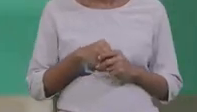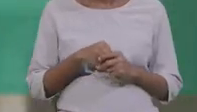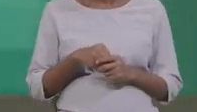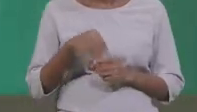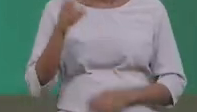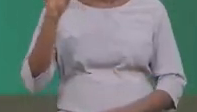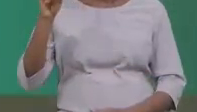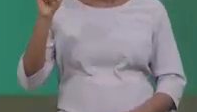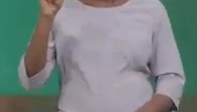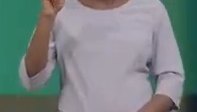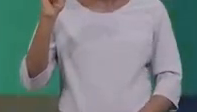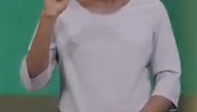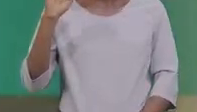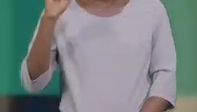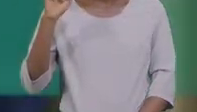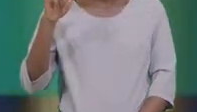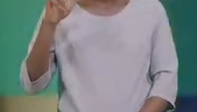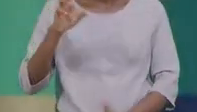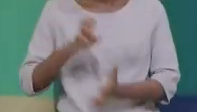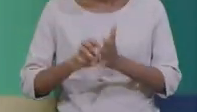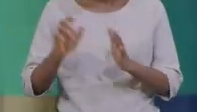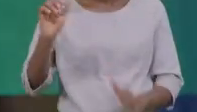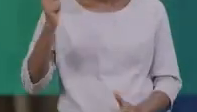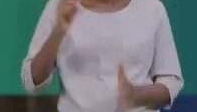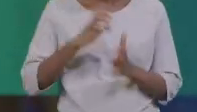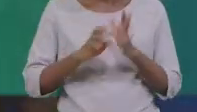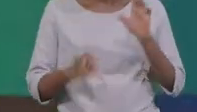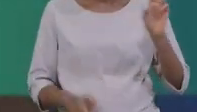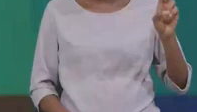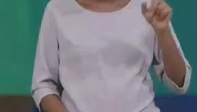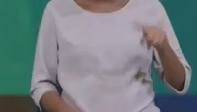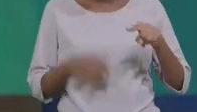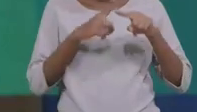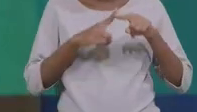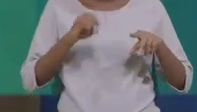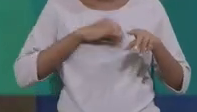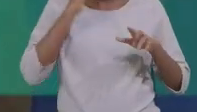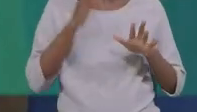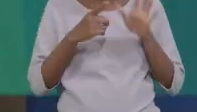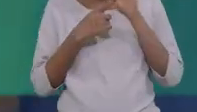Daniel, chapitre 10, verset 21.